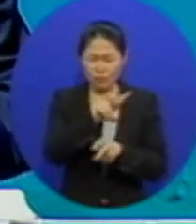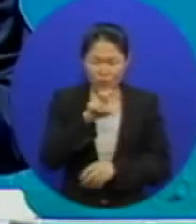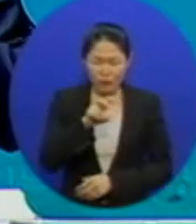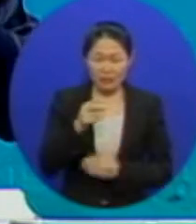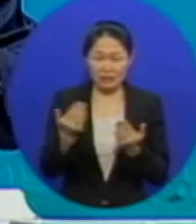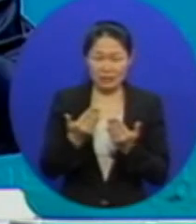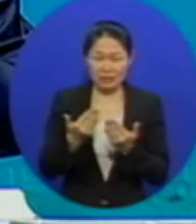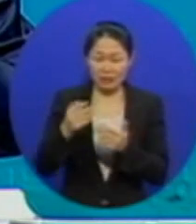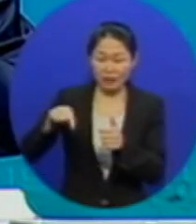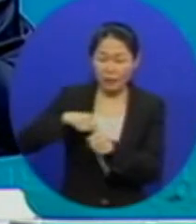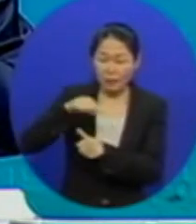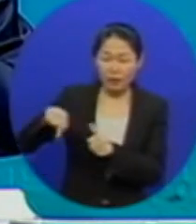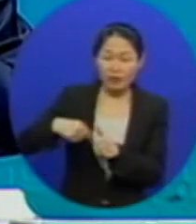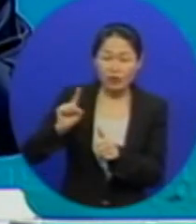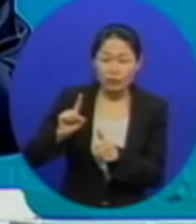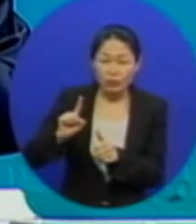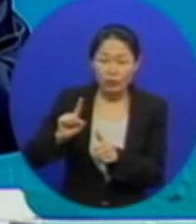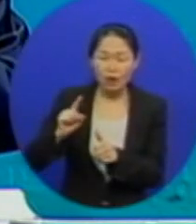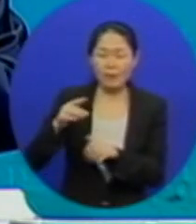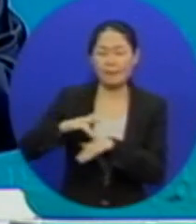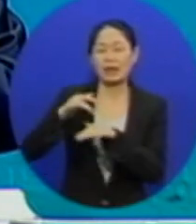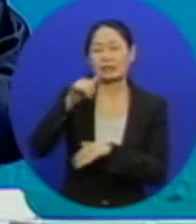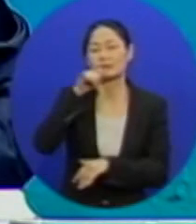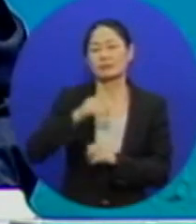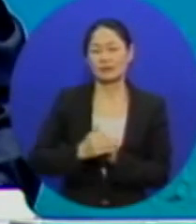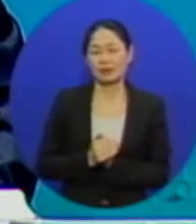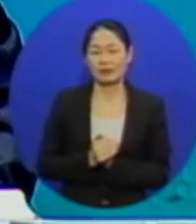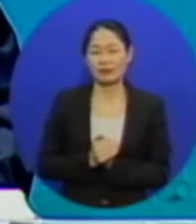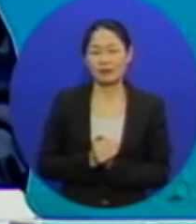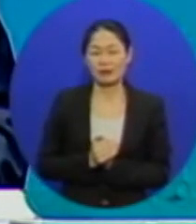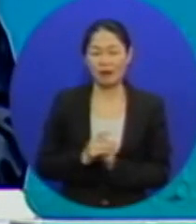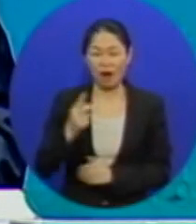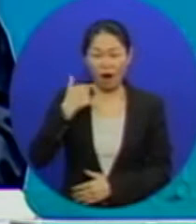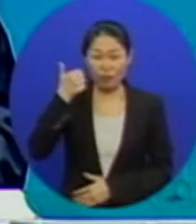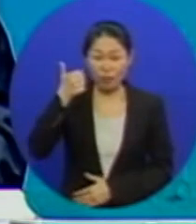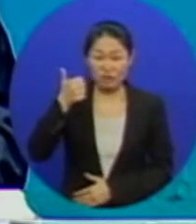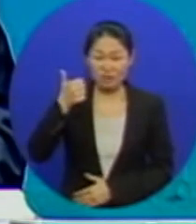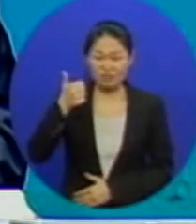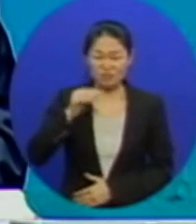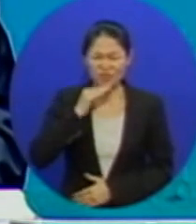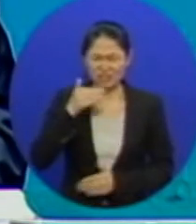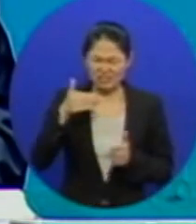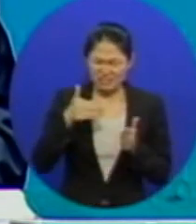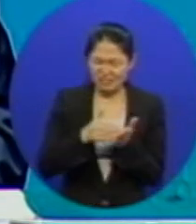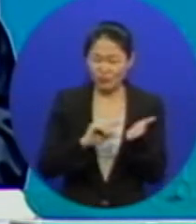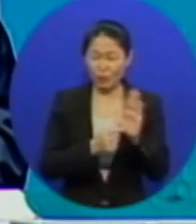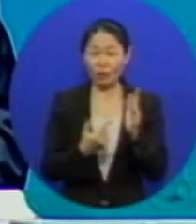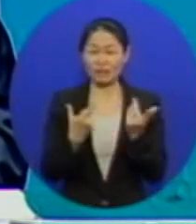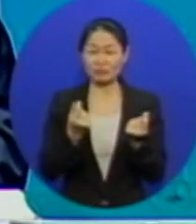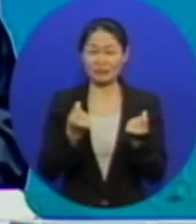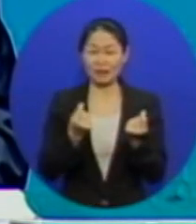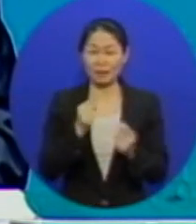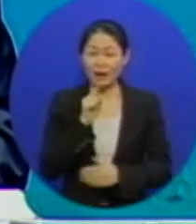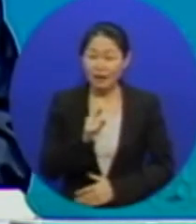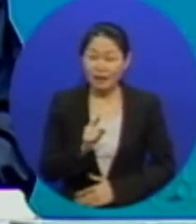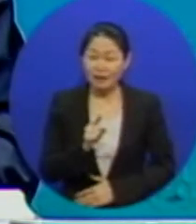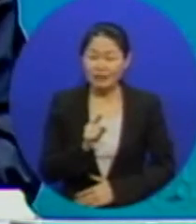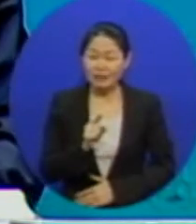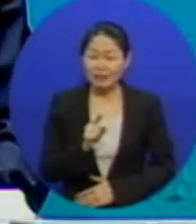마귀가 역사의 요 암 옥산 이건 너무 극단적인 표현은 아니겠습니까